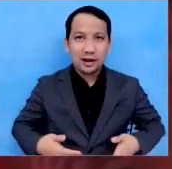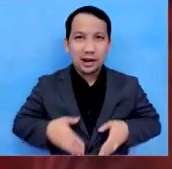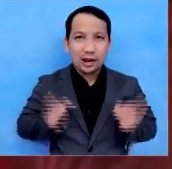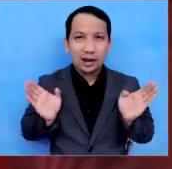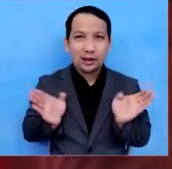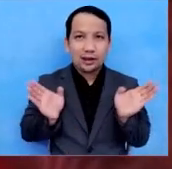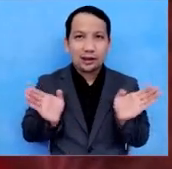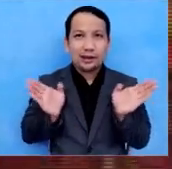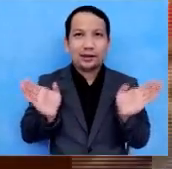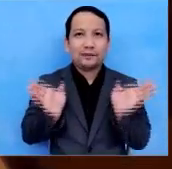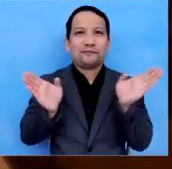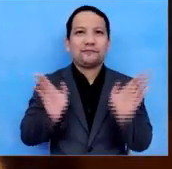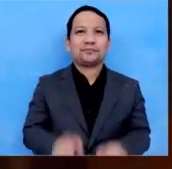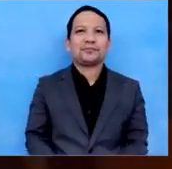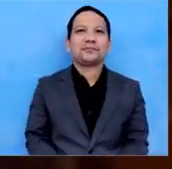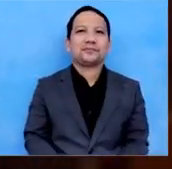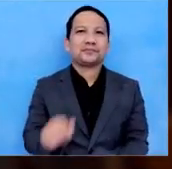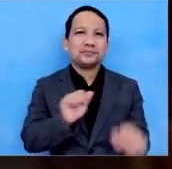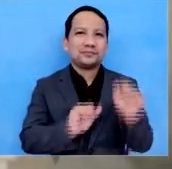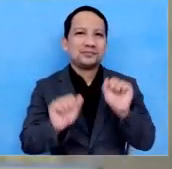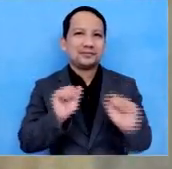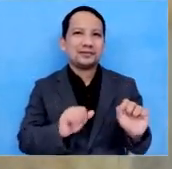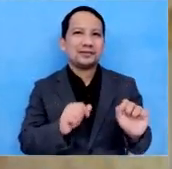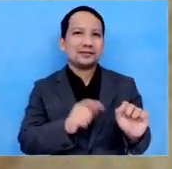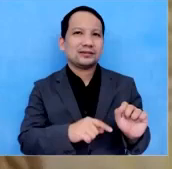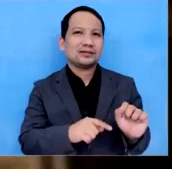Kakasa sa aktingan.